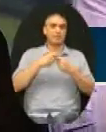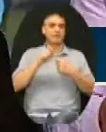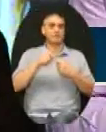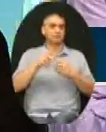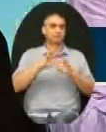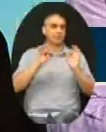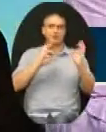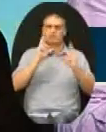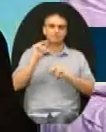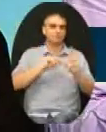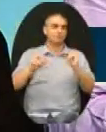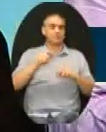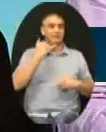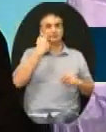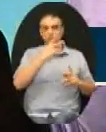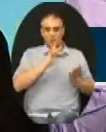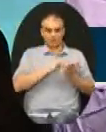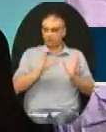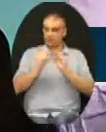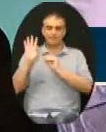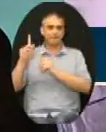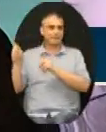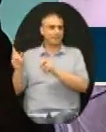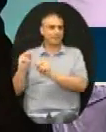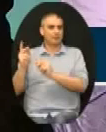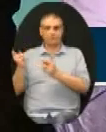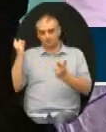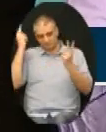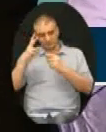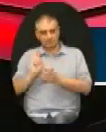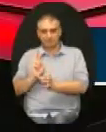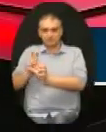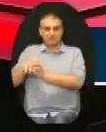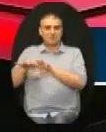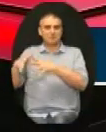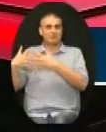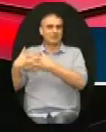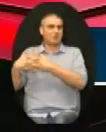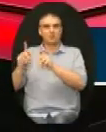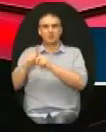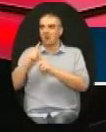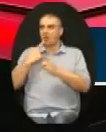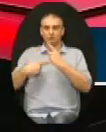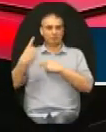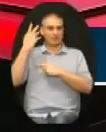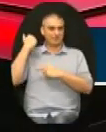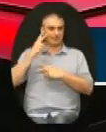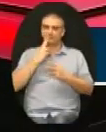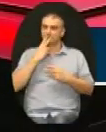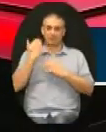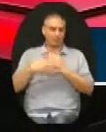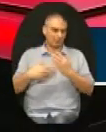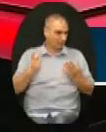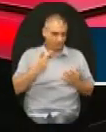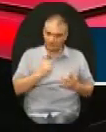כנסת מתחילים לדבר על זה שהרצוג באמת נמצא עם נתניהו עכשיו, והוא סוגר איתו הצטרפות לממשלת אחדות. כאילו לא עברה שנה מאז הספין האחרון,